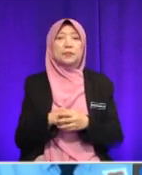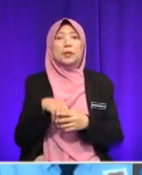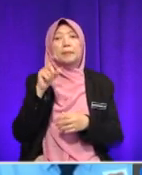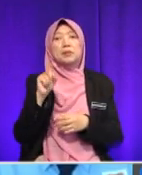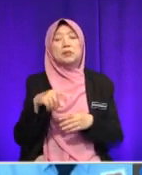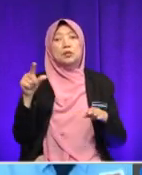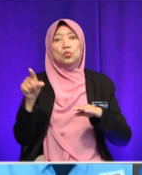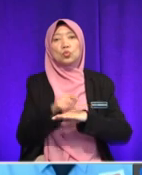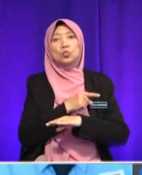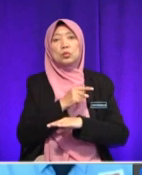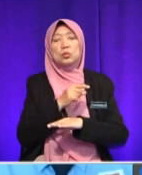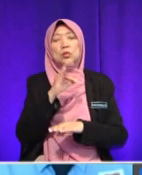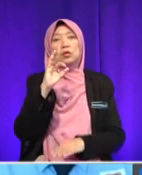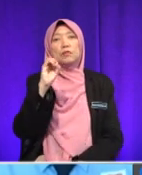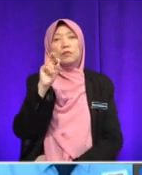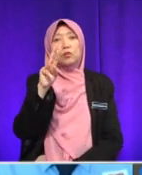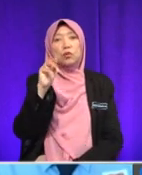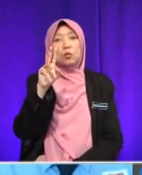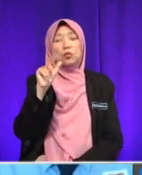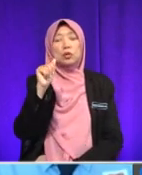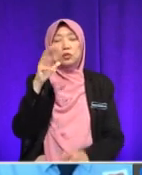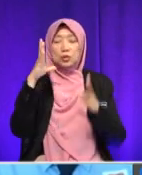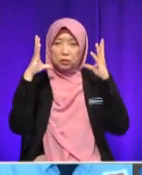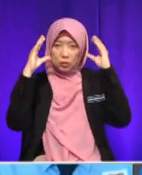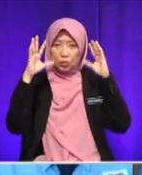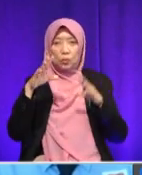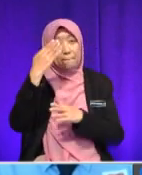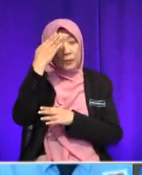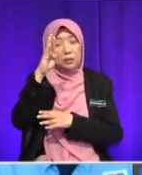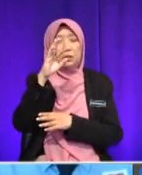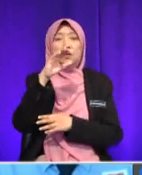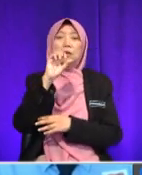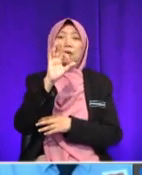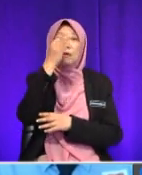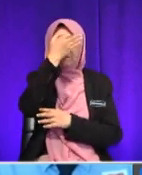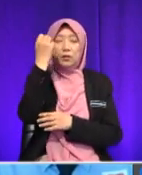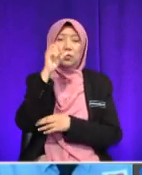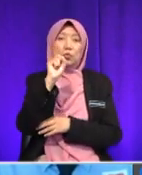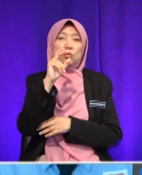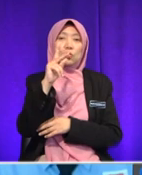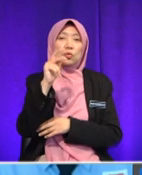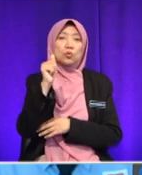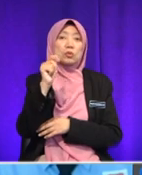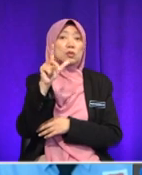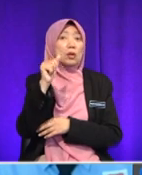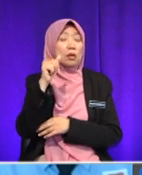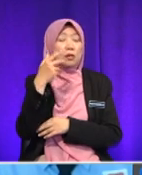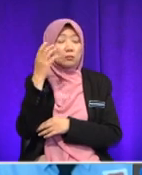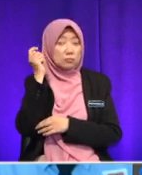formula yang cikgu bagi tahu tadi, iaitu faktor skala kuasa 2 darab dengan luas objek. Jadi saya